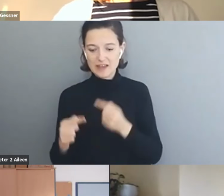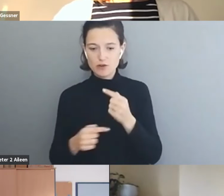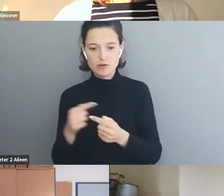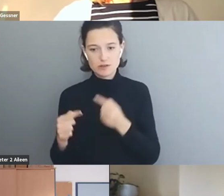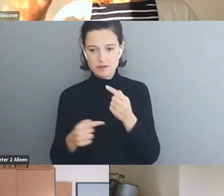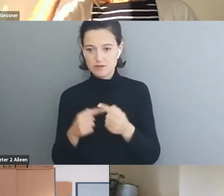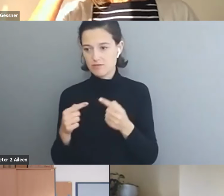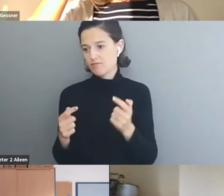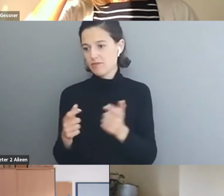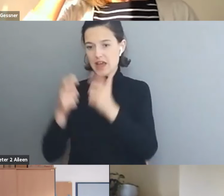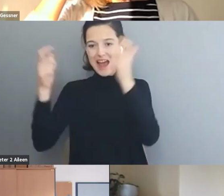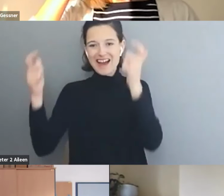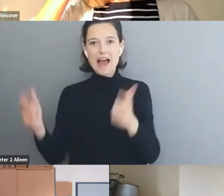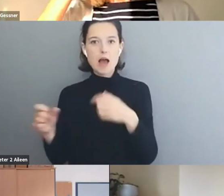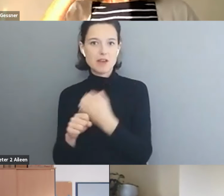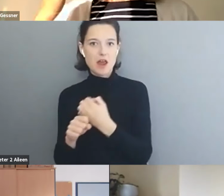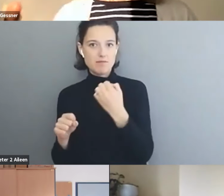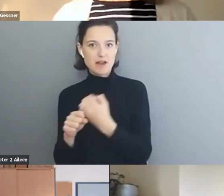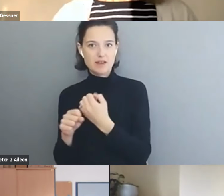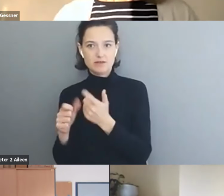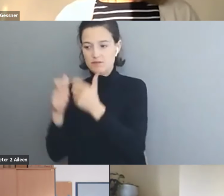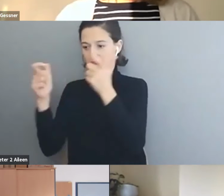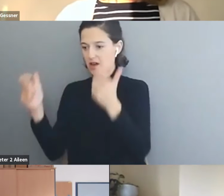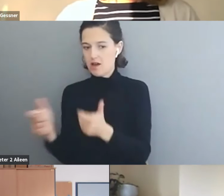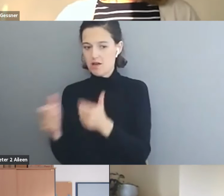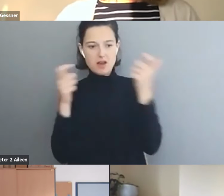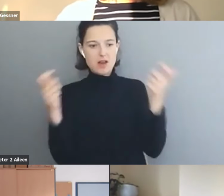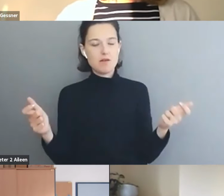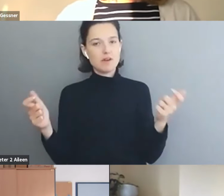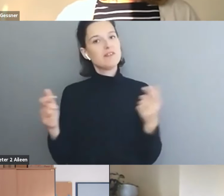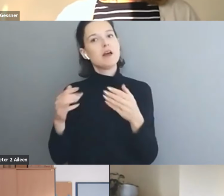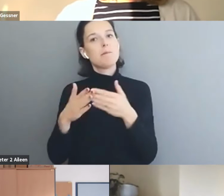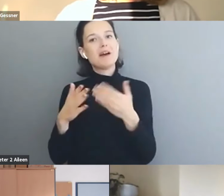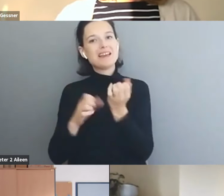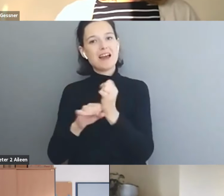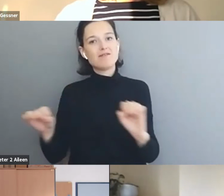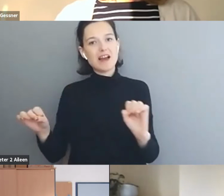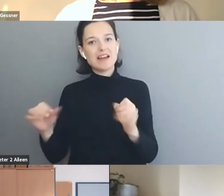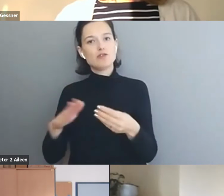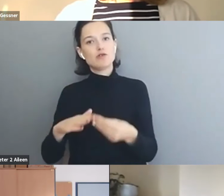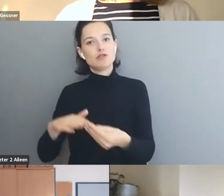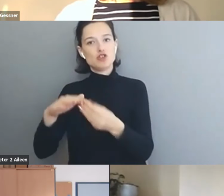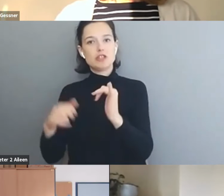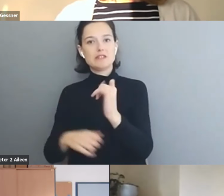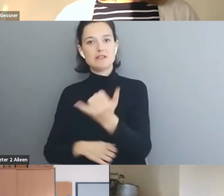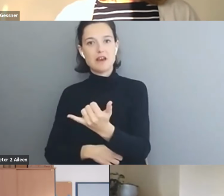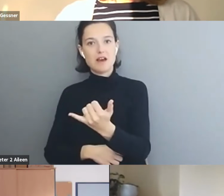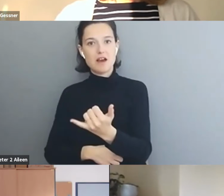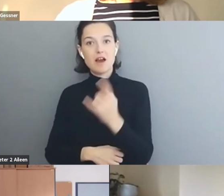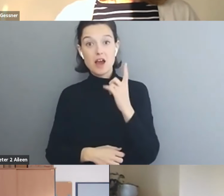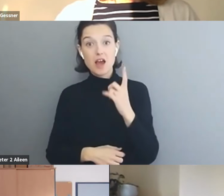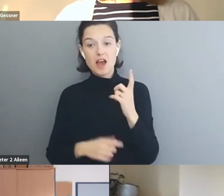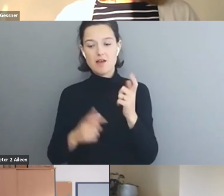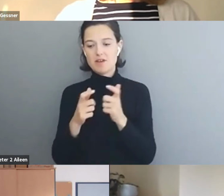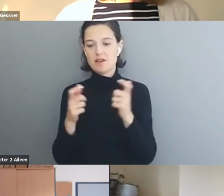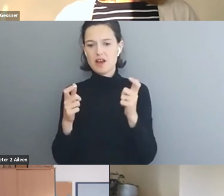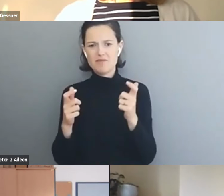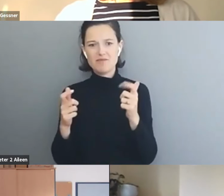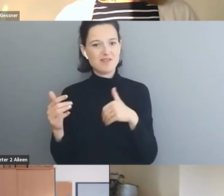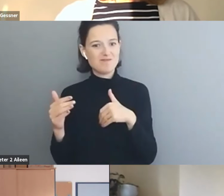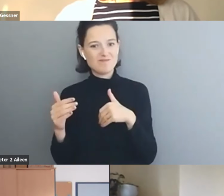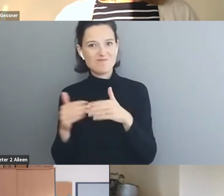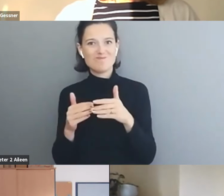Entwicklungsframeworks und Werkzeuge unterstützen Barrierefreiheit. Aber es fehlt noch der Anstoßpunkt, dass man das überhaupt wahrnimmt, überhaupt findet